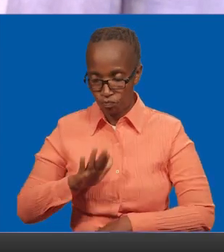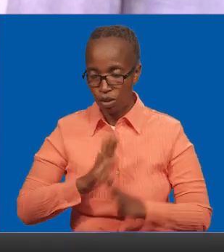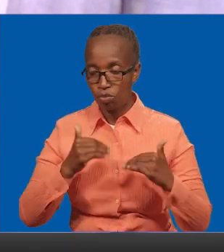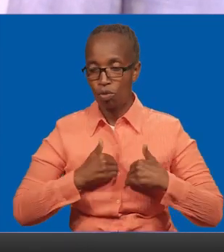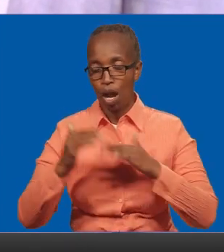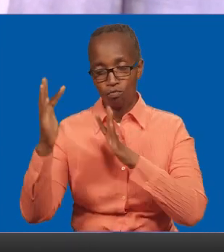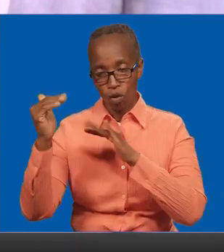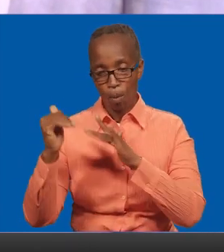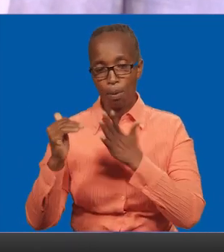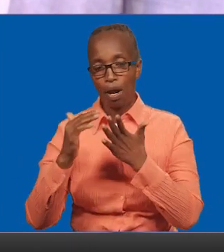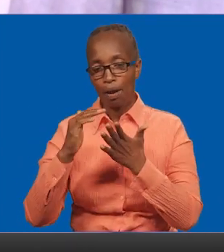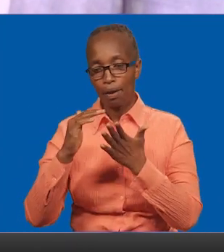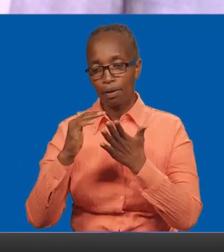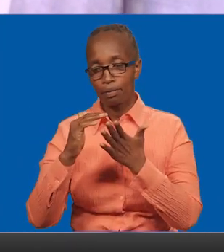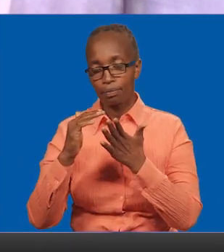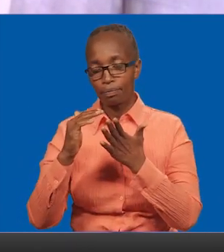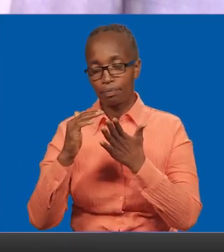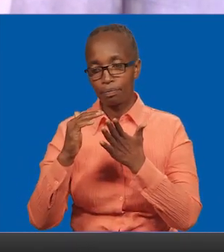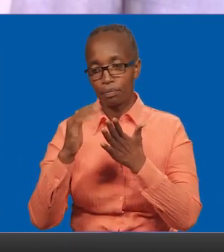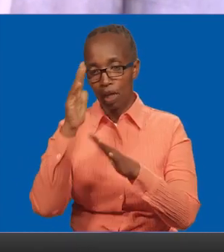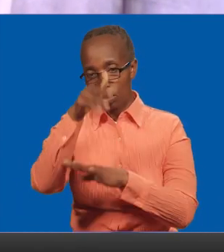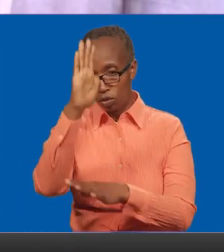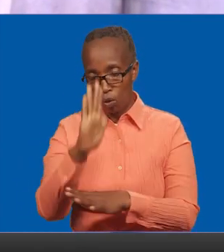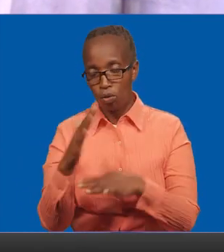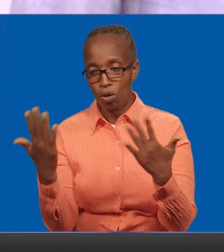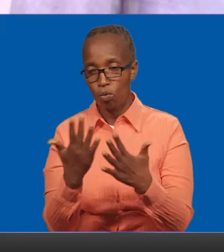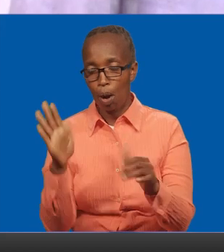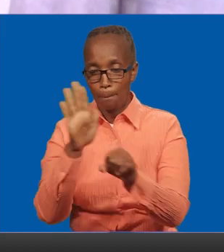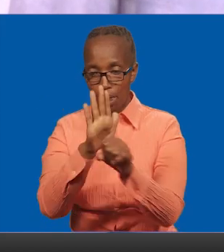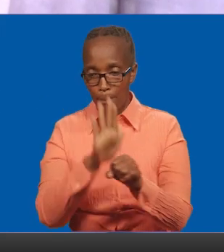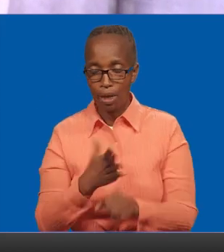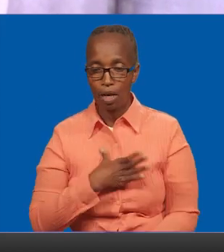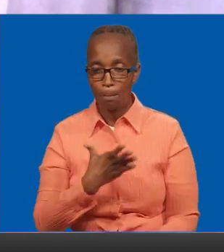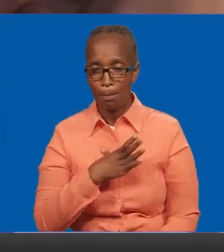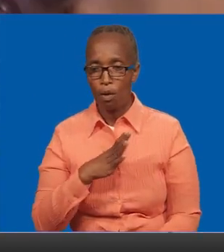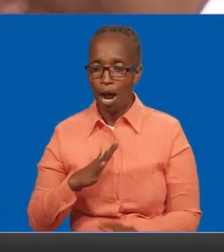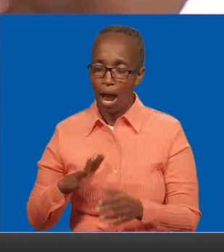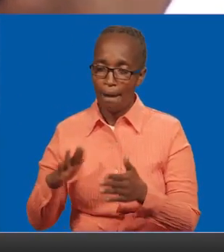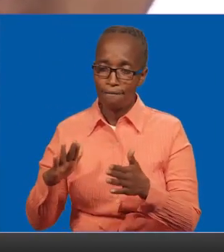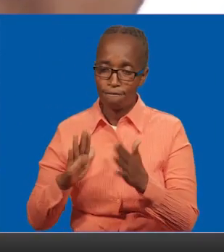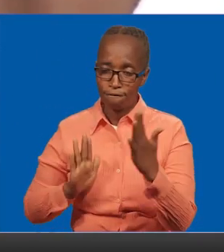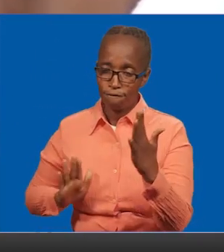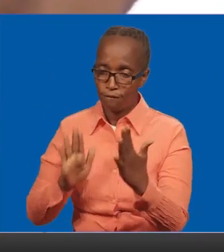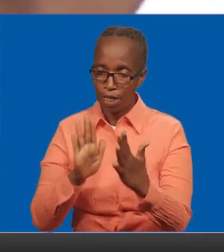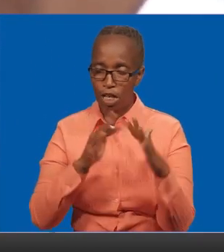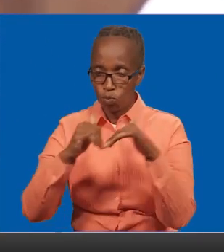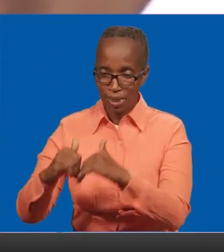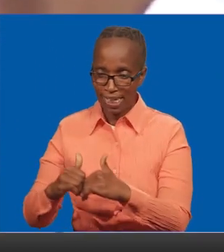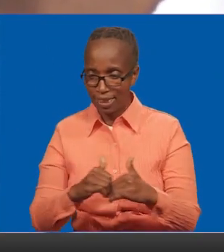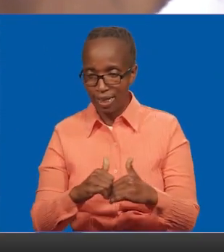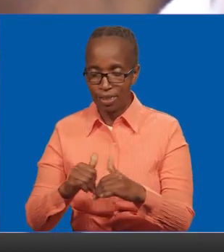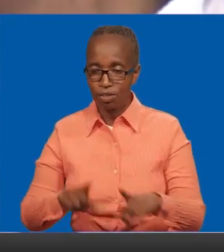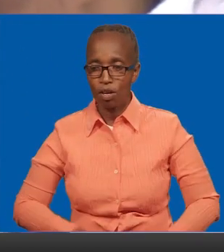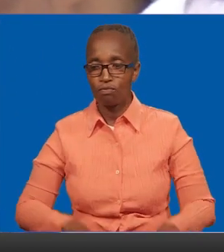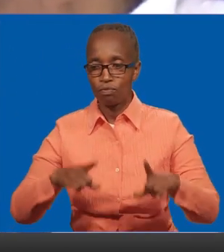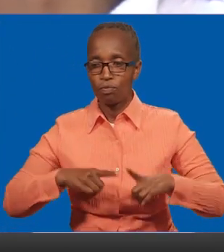amewataka wanawake kuwa na imani na kumtumainia Mungu haswa wakati huu mgumu ambapo wengi wamepatwa na msongo wa